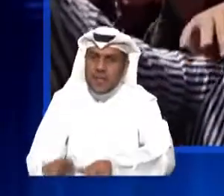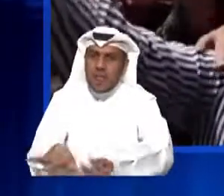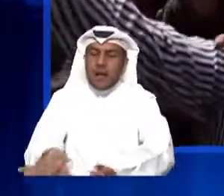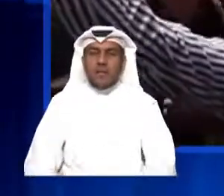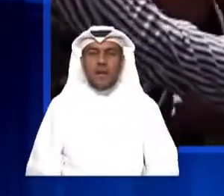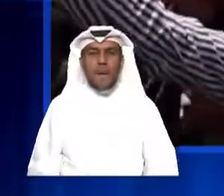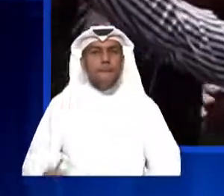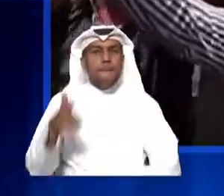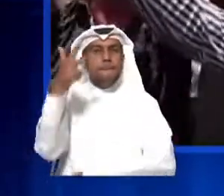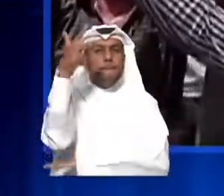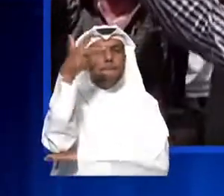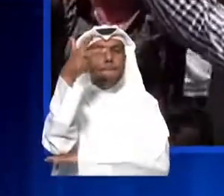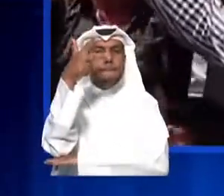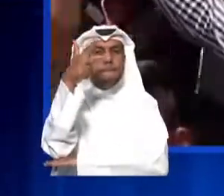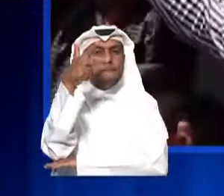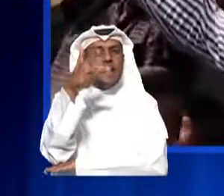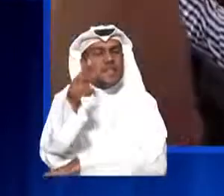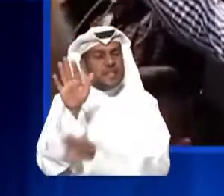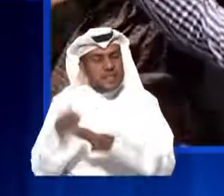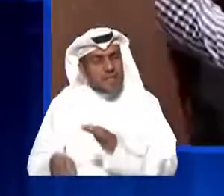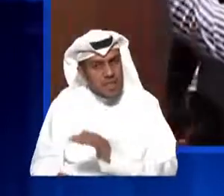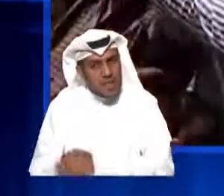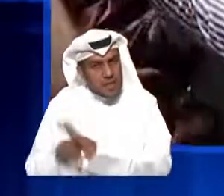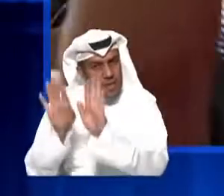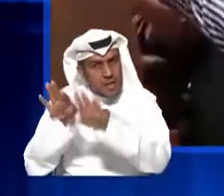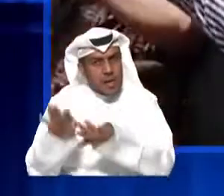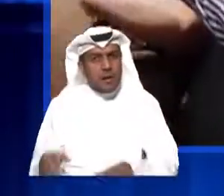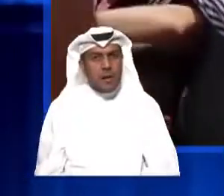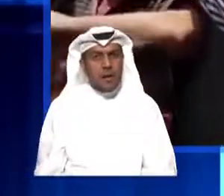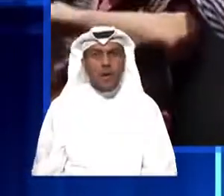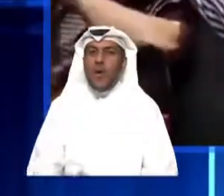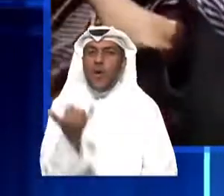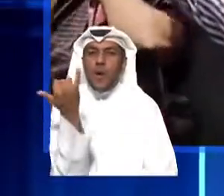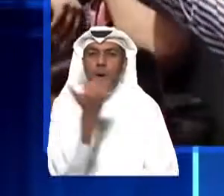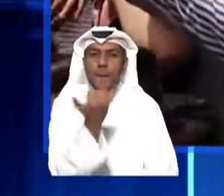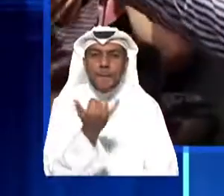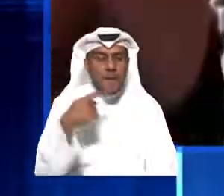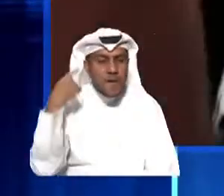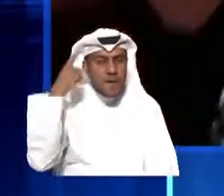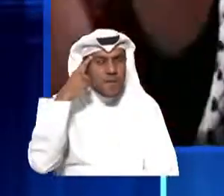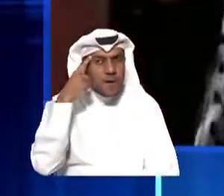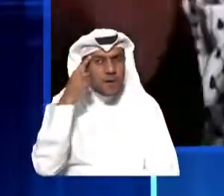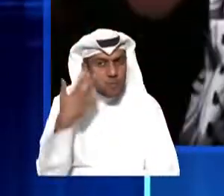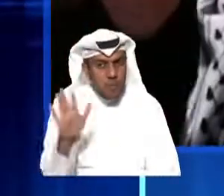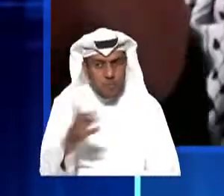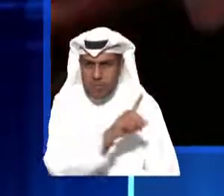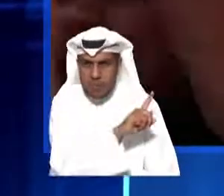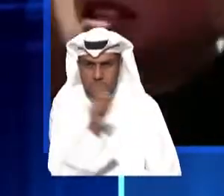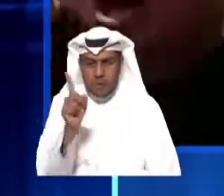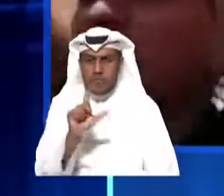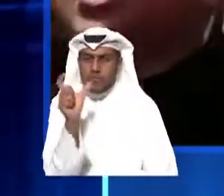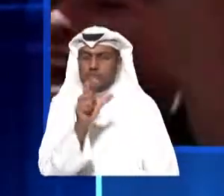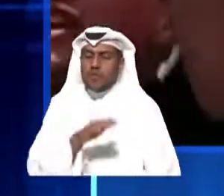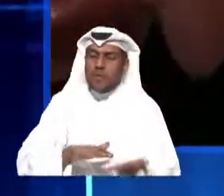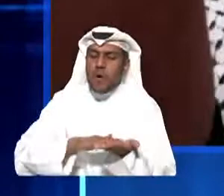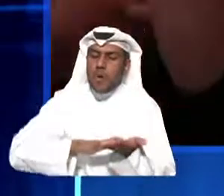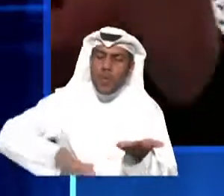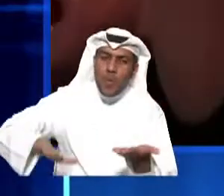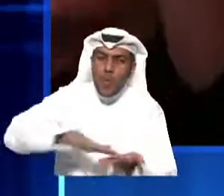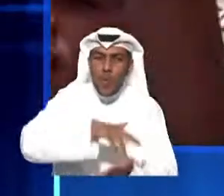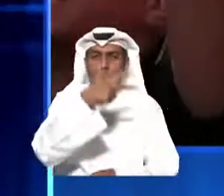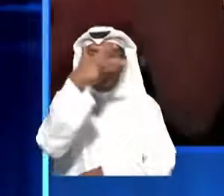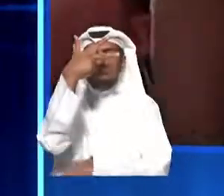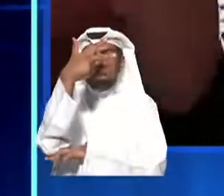لدرع اعتداءات المستوطنين الذين يحاولون فرض نظام التقسيم الزماني والمكاني من خلال الجولات